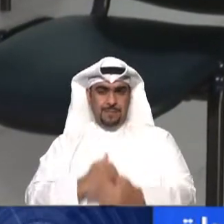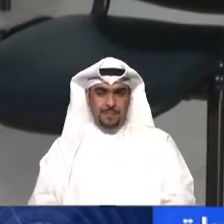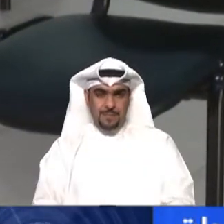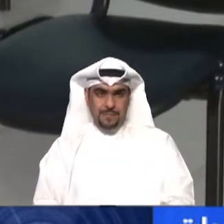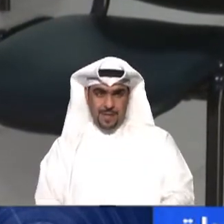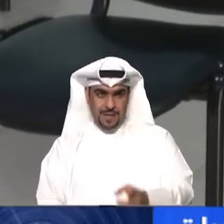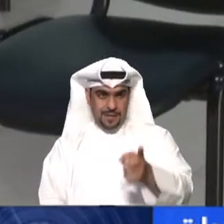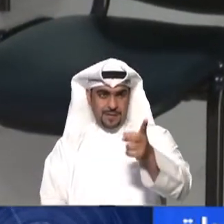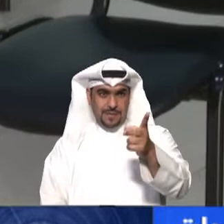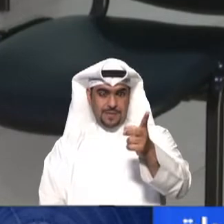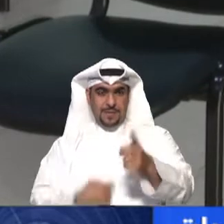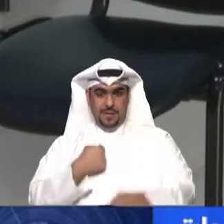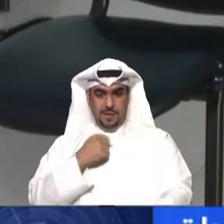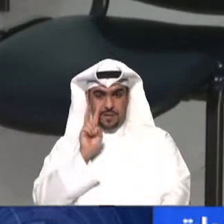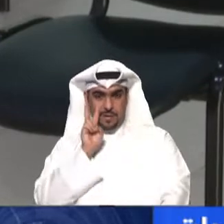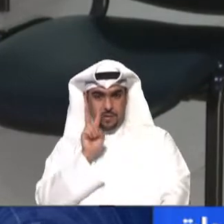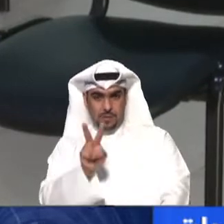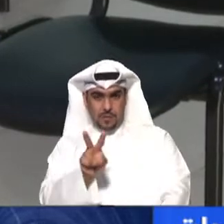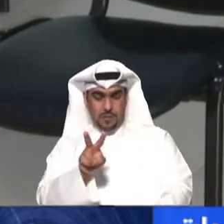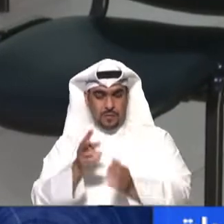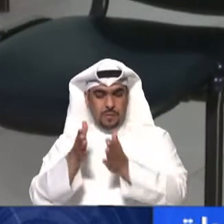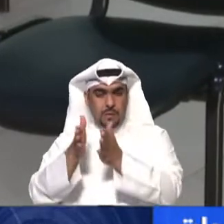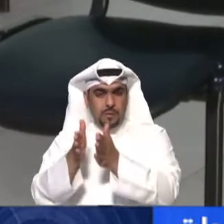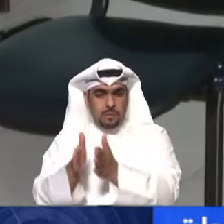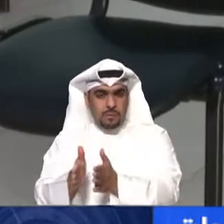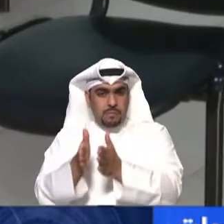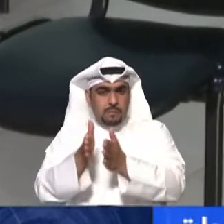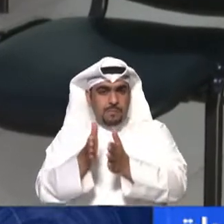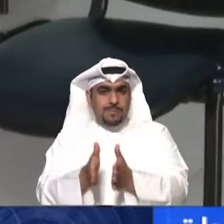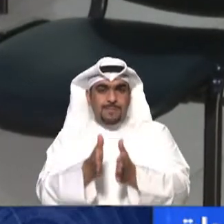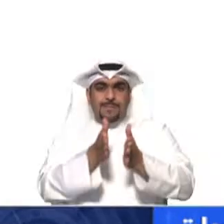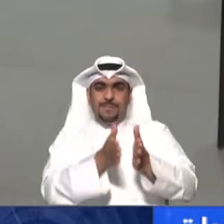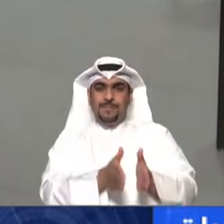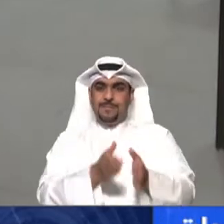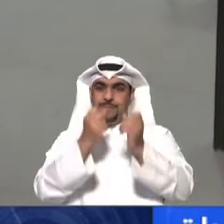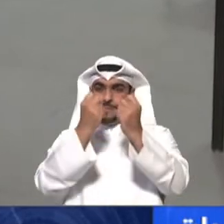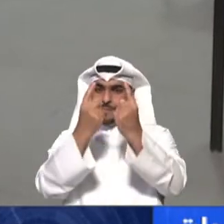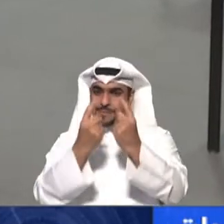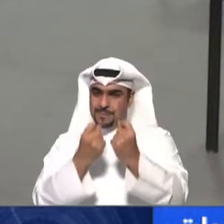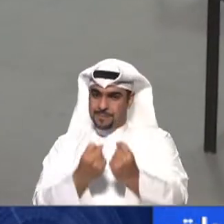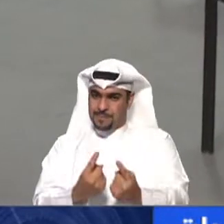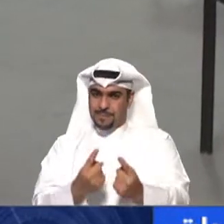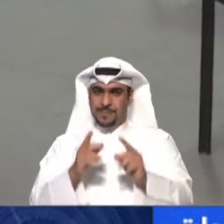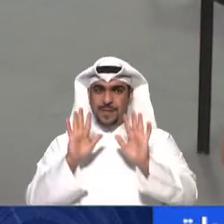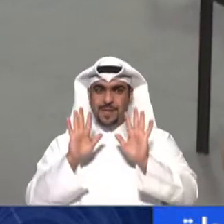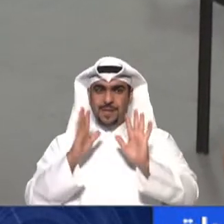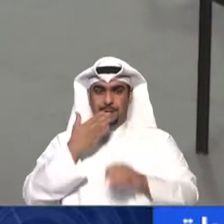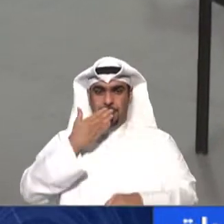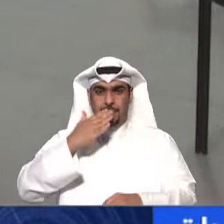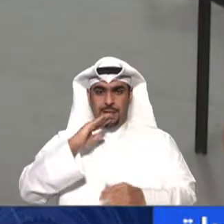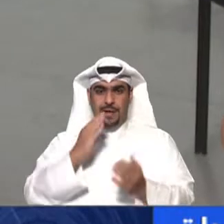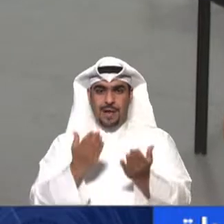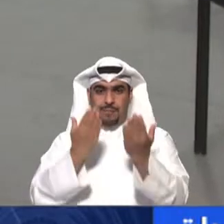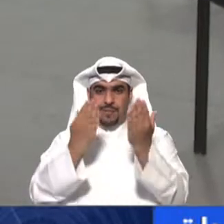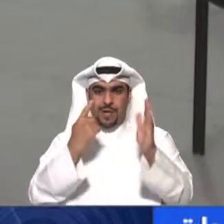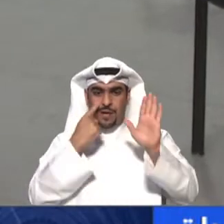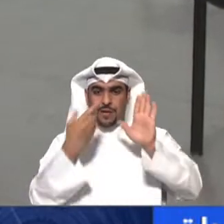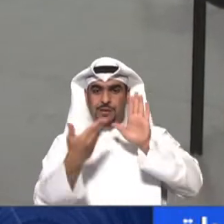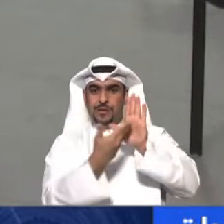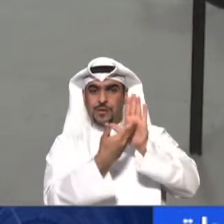صراحة، شيء منظم شيء منظم، والحمد لله على كل حال. الحمد لله طلعنا الشهادة،